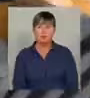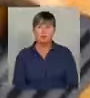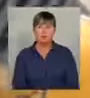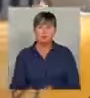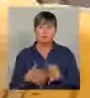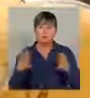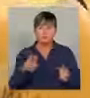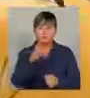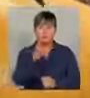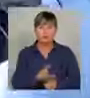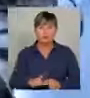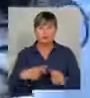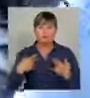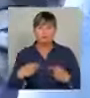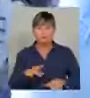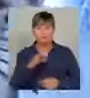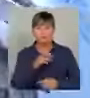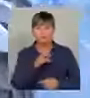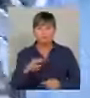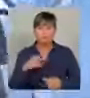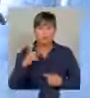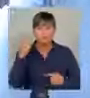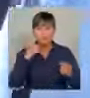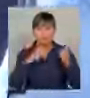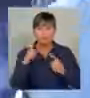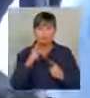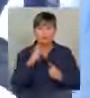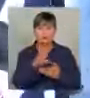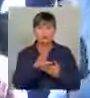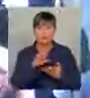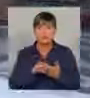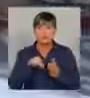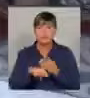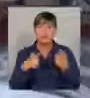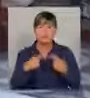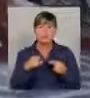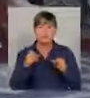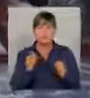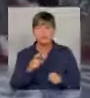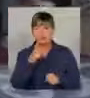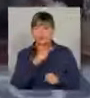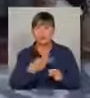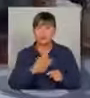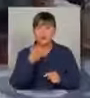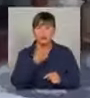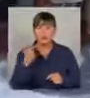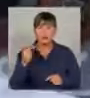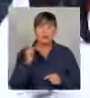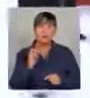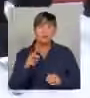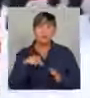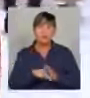Огромный Бамблби из «Трансформеров», хищник из фантастического сериала и милые персонажи аниме. Где еще могли бы пересечься эти герои, как не на